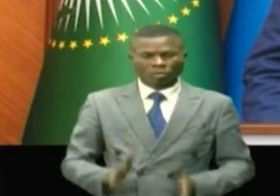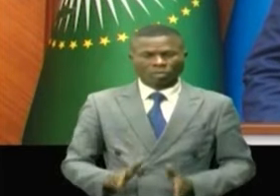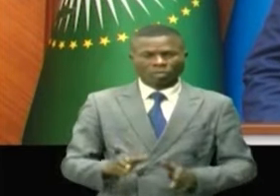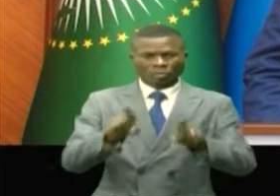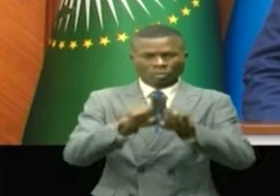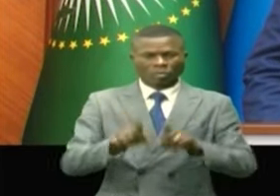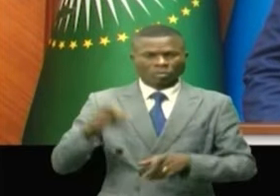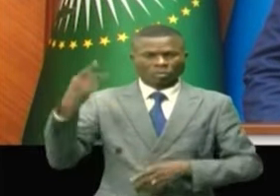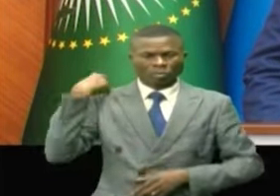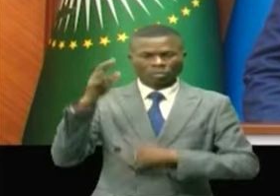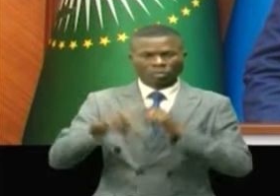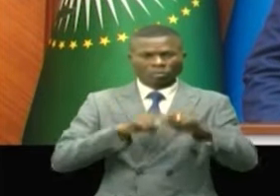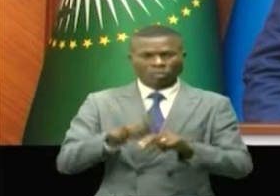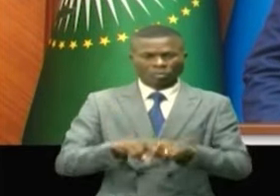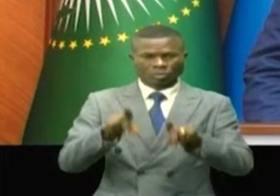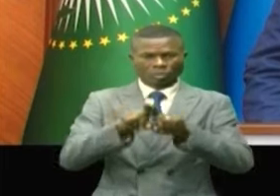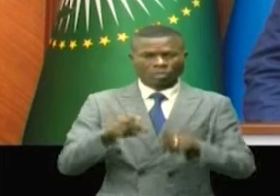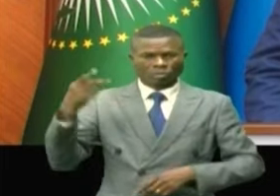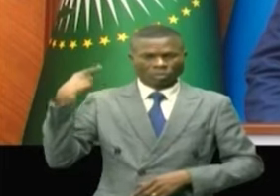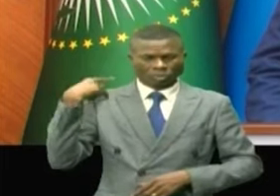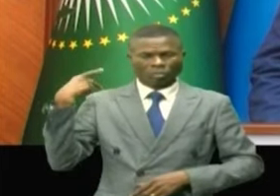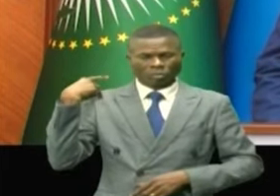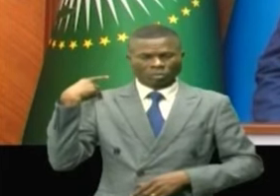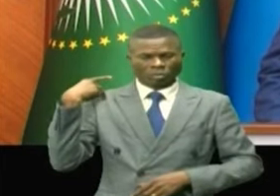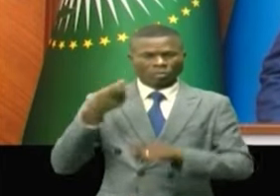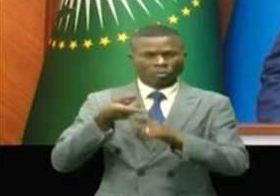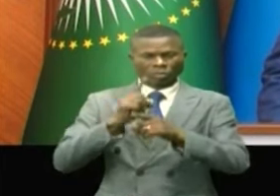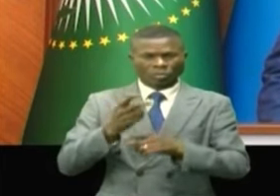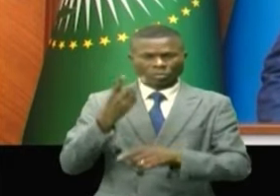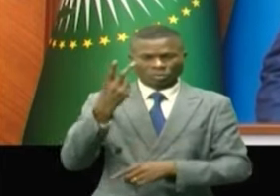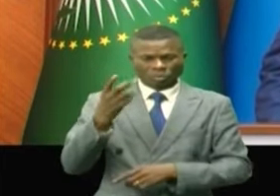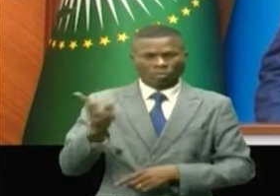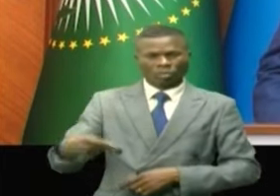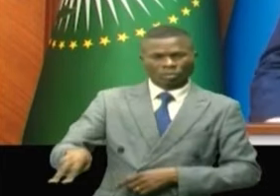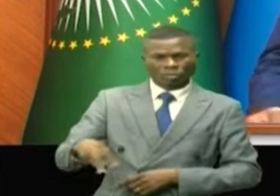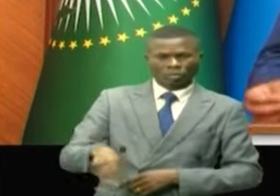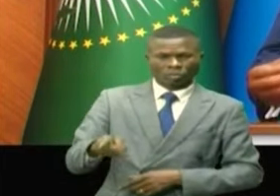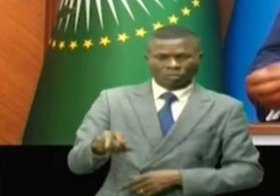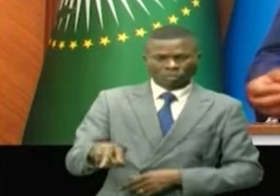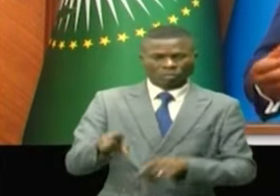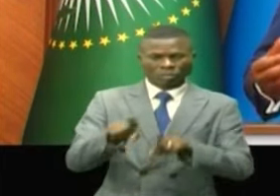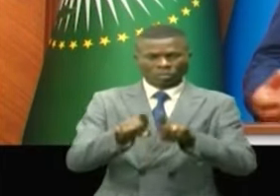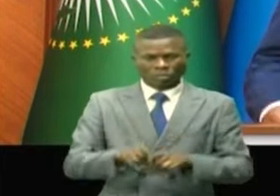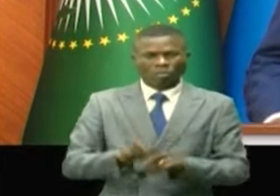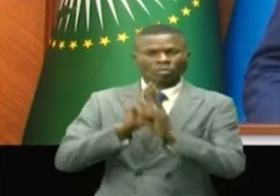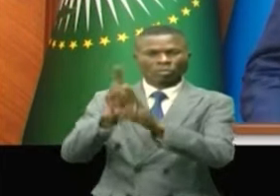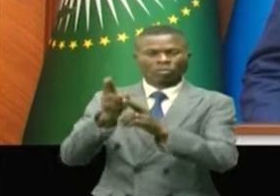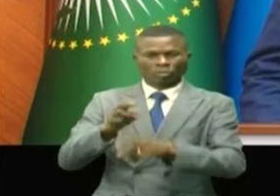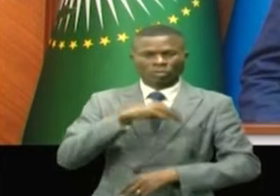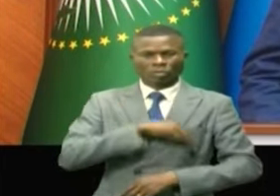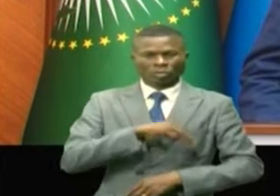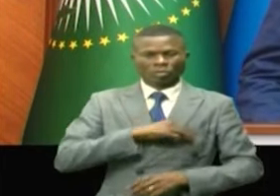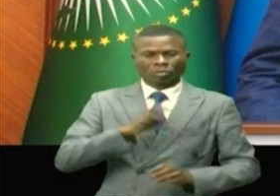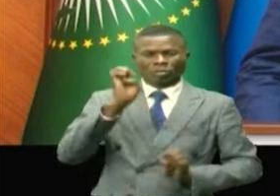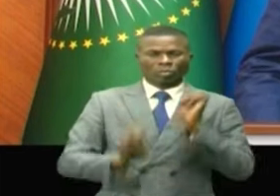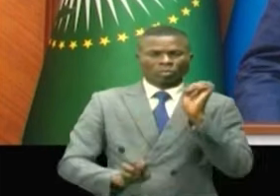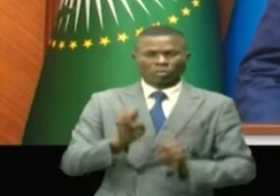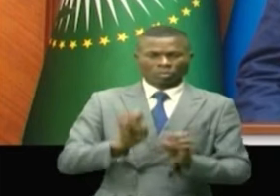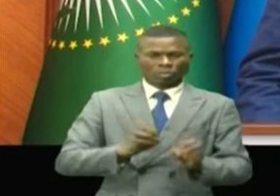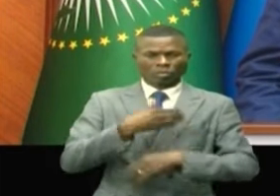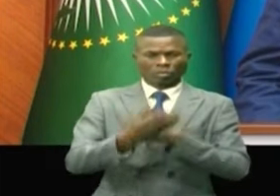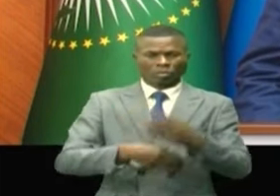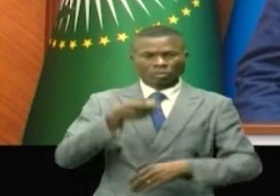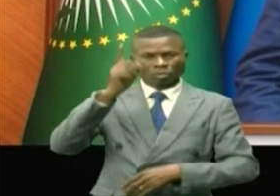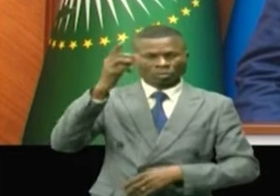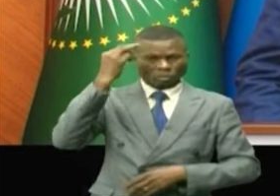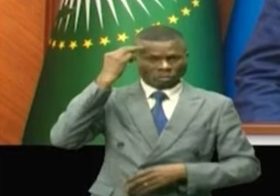députés nationaux et les députés issus des deux provinces ainsi que des rapports de mission d'évaluation effectuée par le